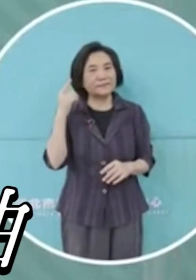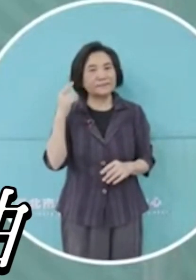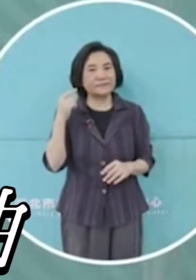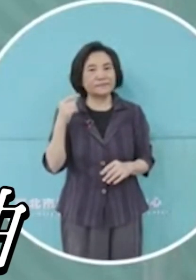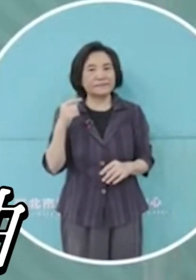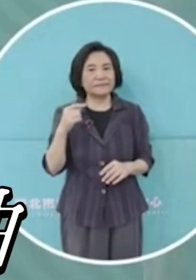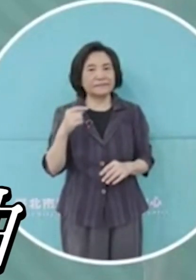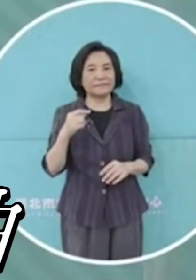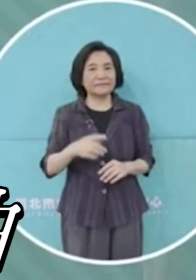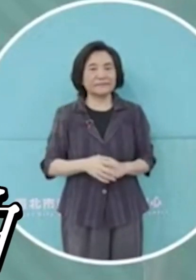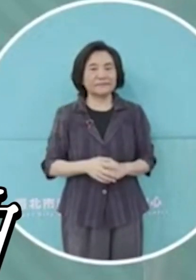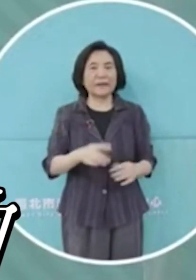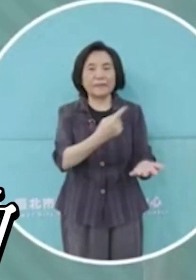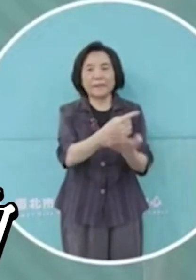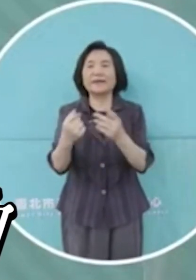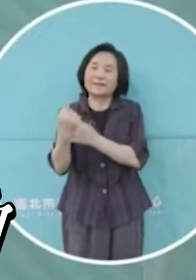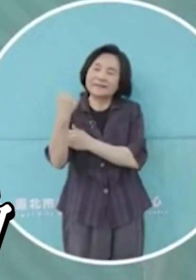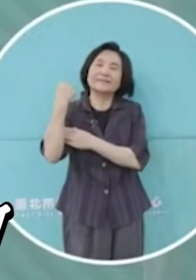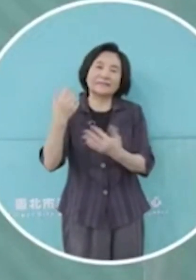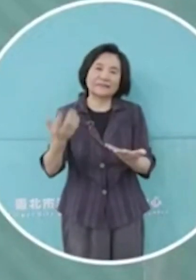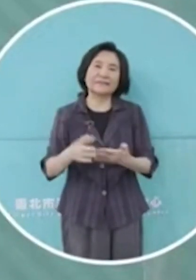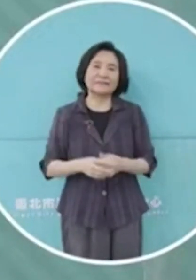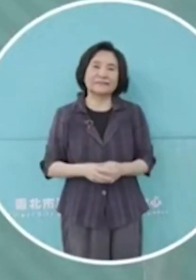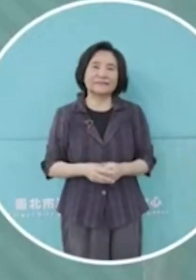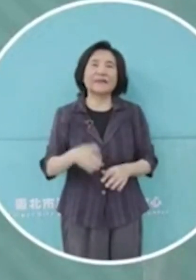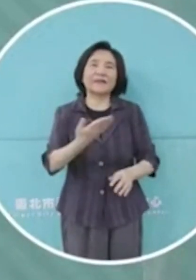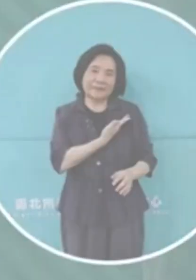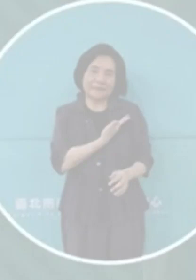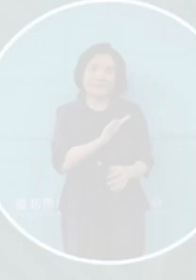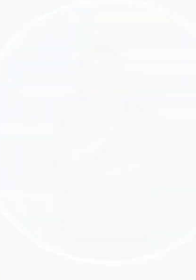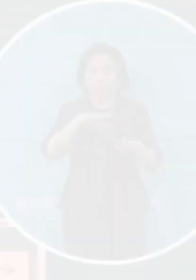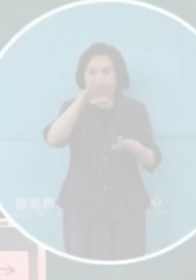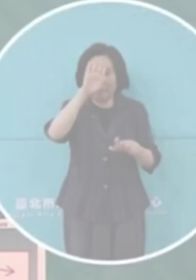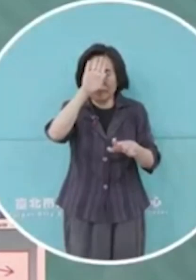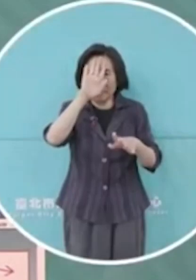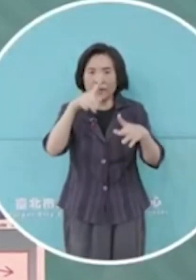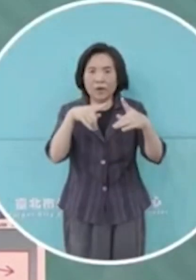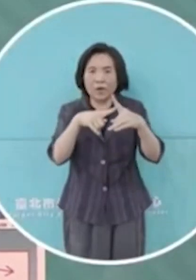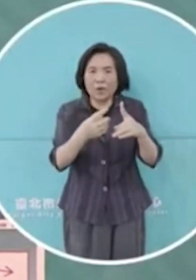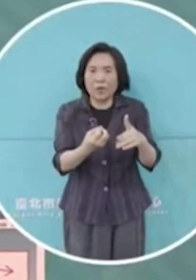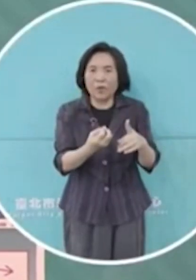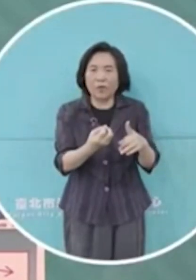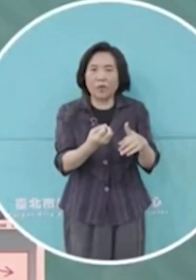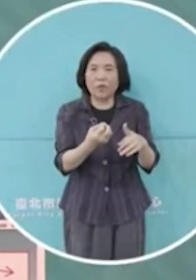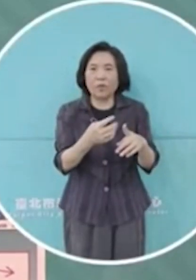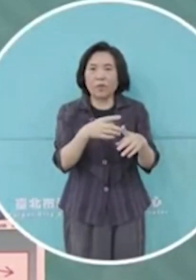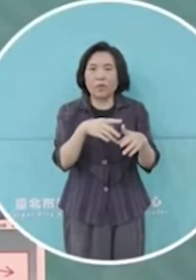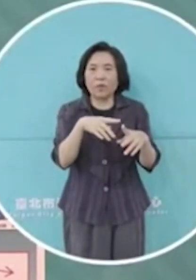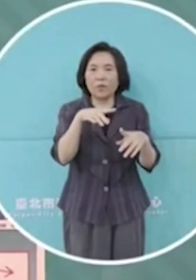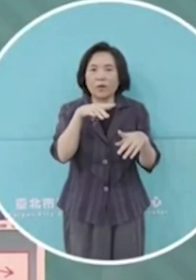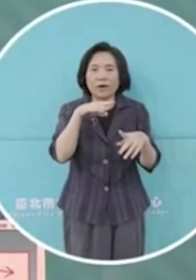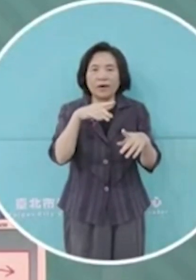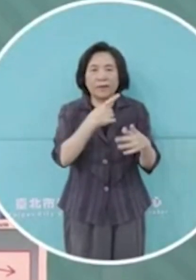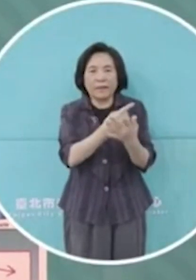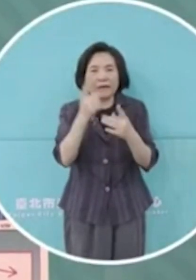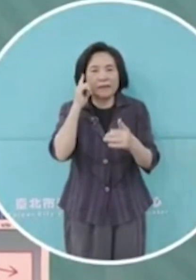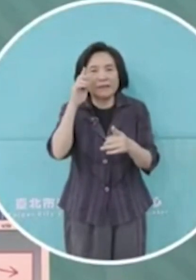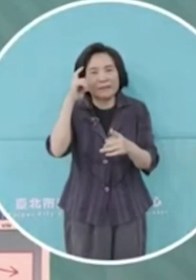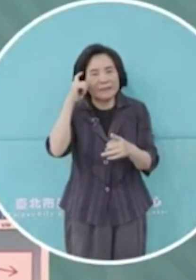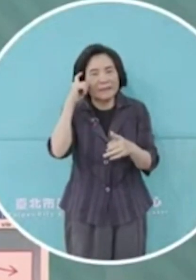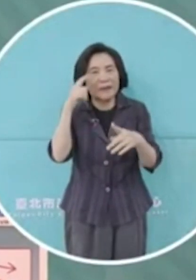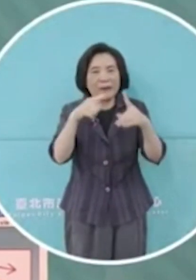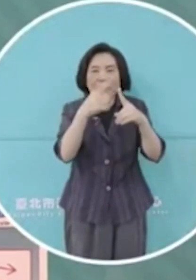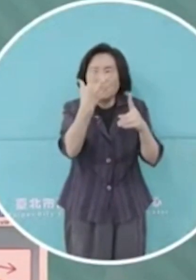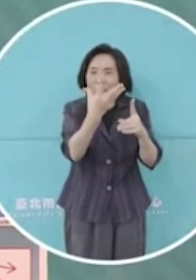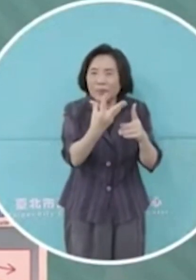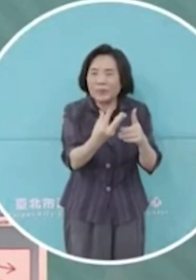这个大家就加油了，撑住啊！确诊数目没有如同大家内心期望的时候，大